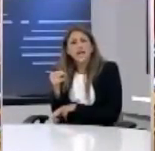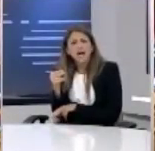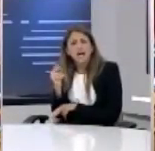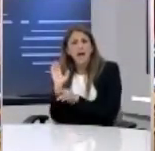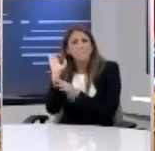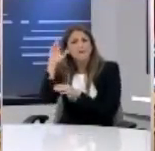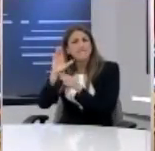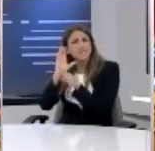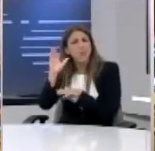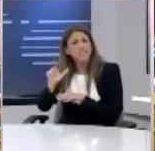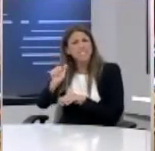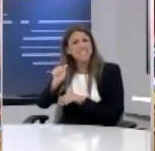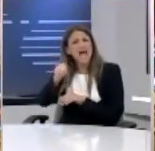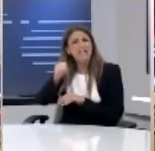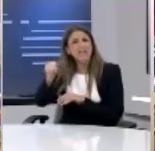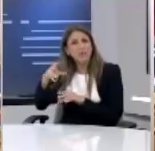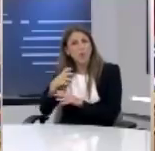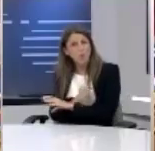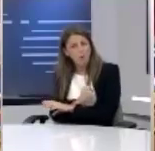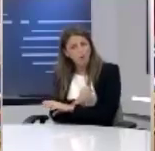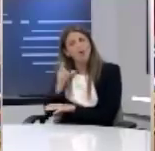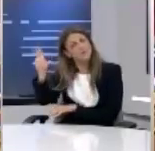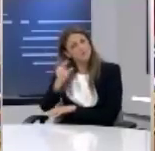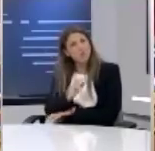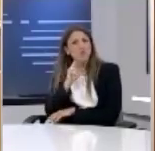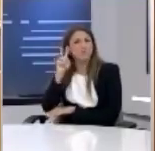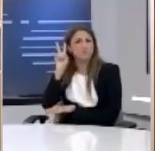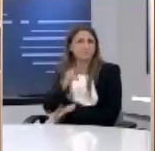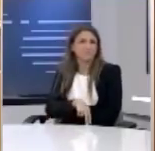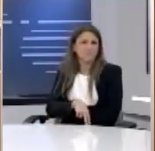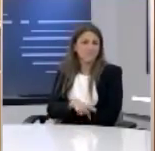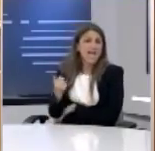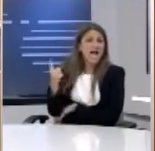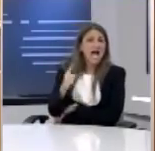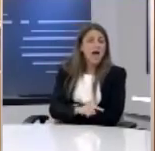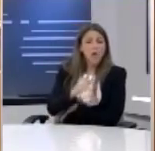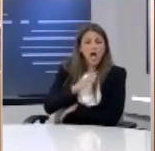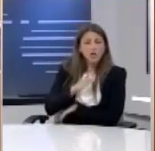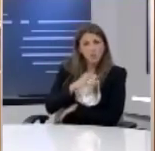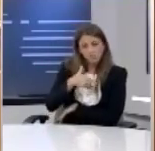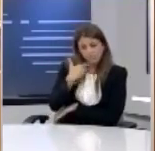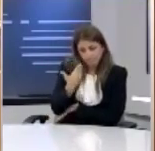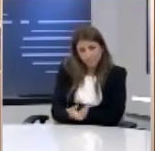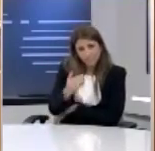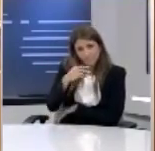τα δικαιώματα των ετούντων άσυλο και κατοχυρώσαμε το δικαίωμα πρόσβασής τους στην εργασία.